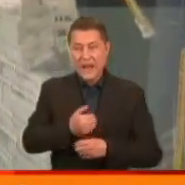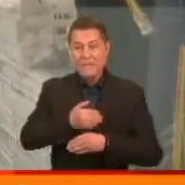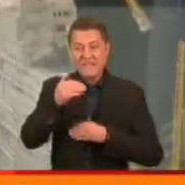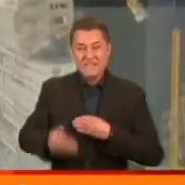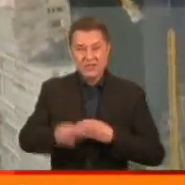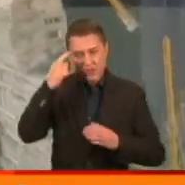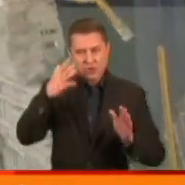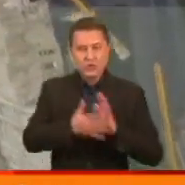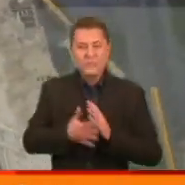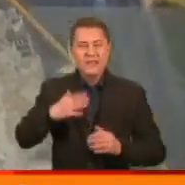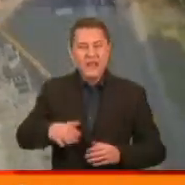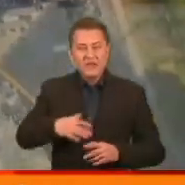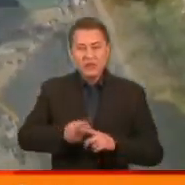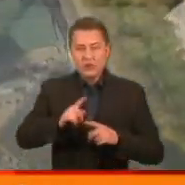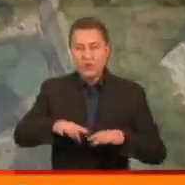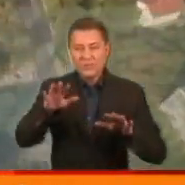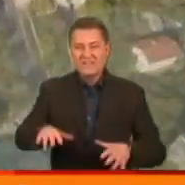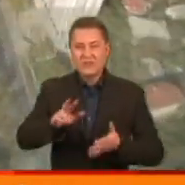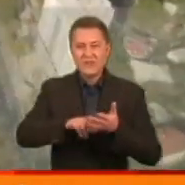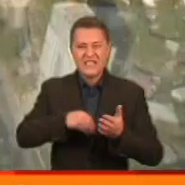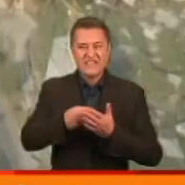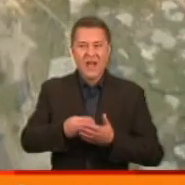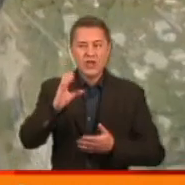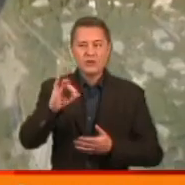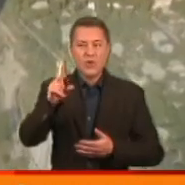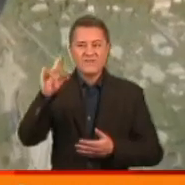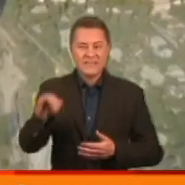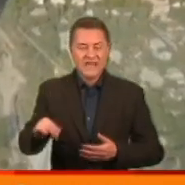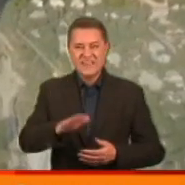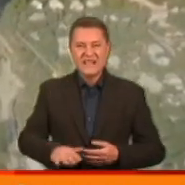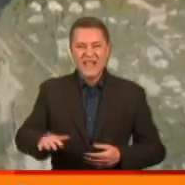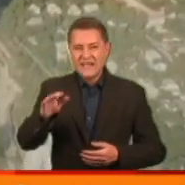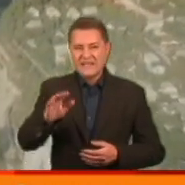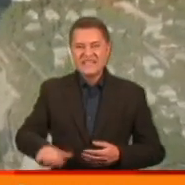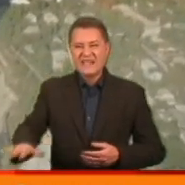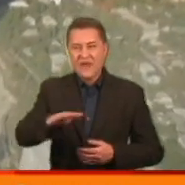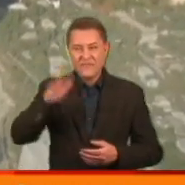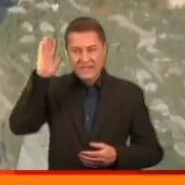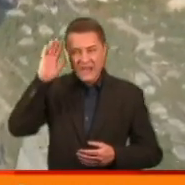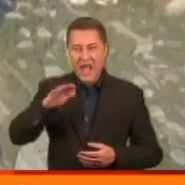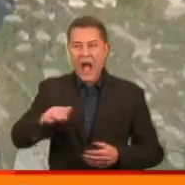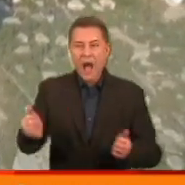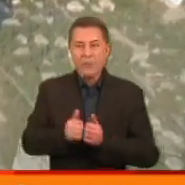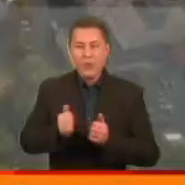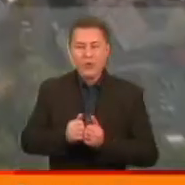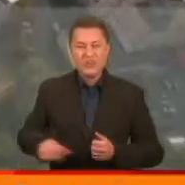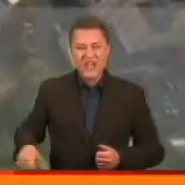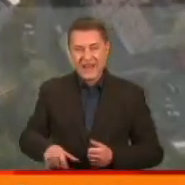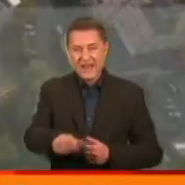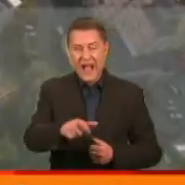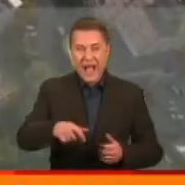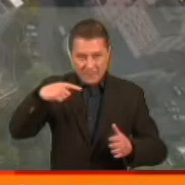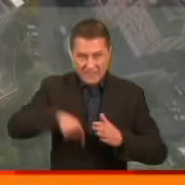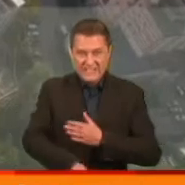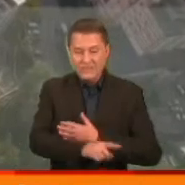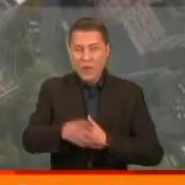місцеві зрозуміли, навіщо. Цю місцину в Києві звуть Совськими ставками. Знамените місце, а поруч загнана під землю ріка Либідь. Підземні води